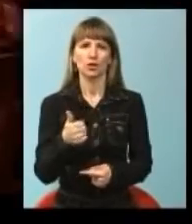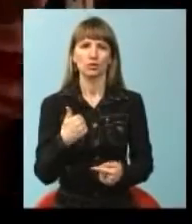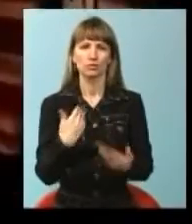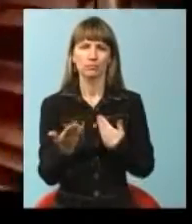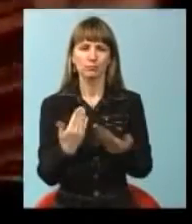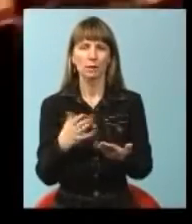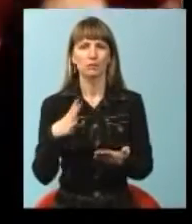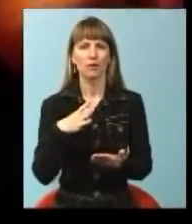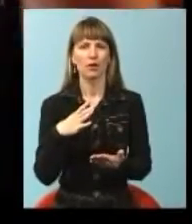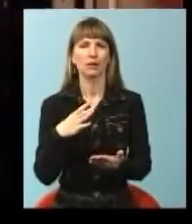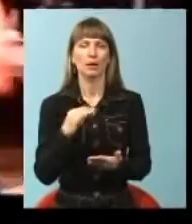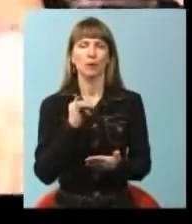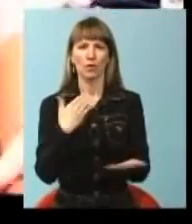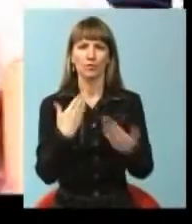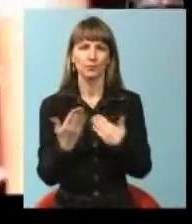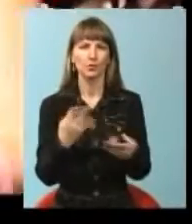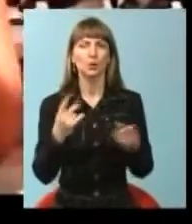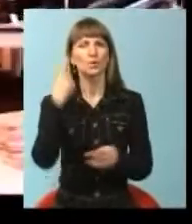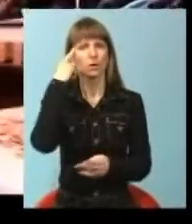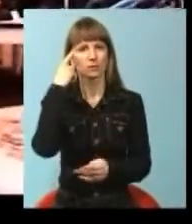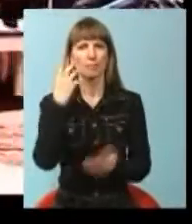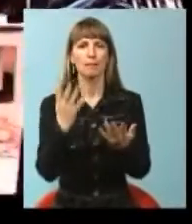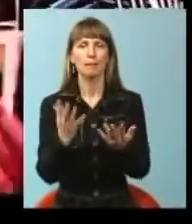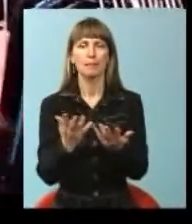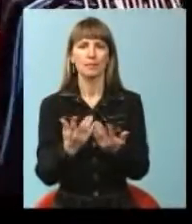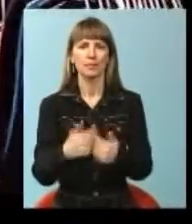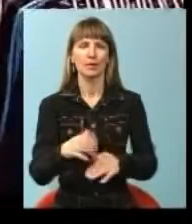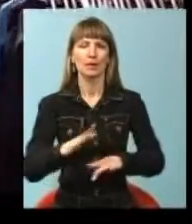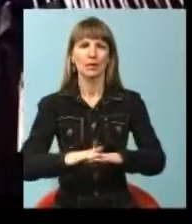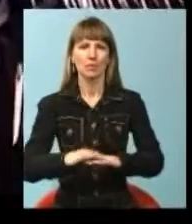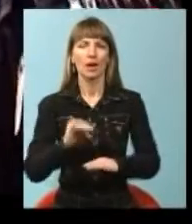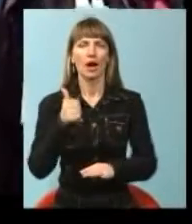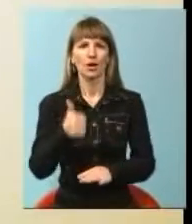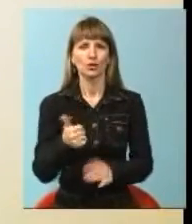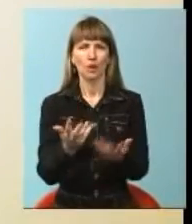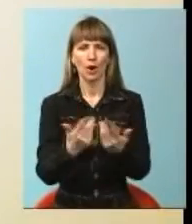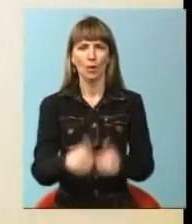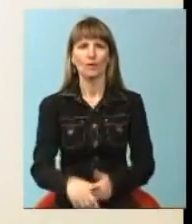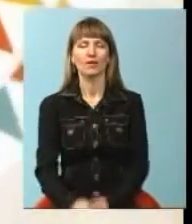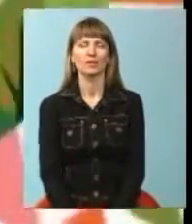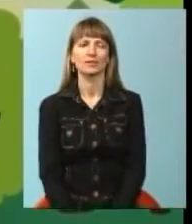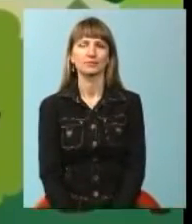ж, продавцям варто дуже добре знати математику та вміти уважно рахувати.